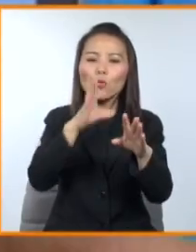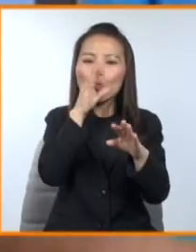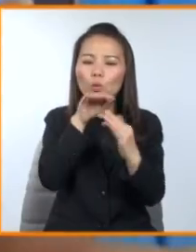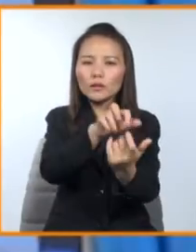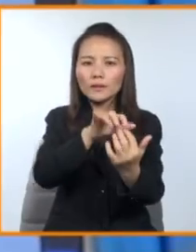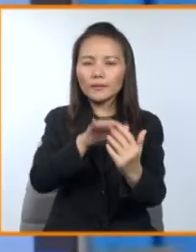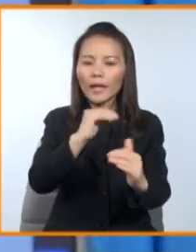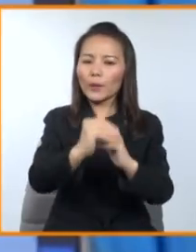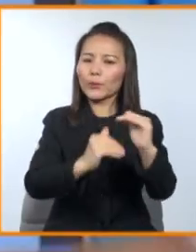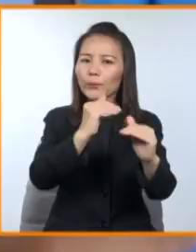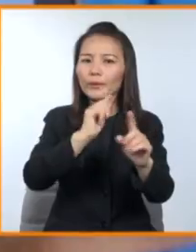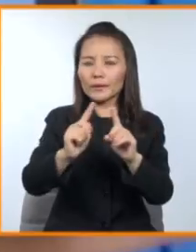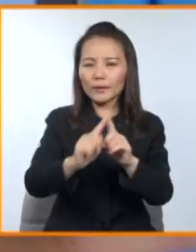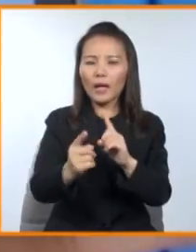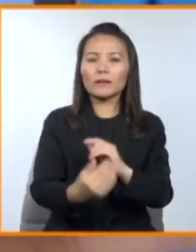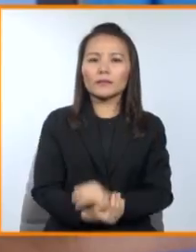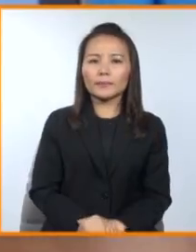และพัฒนาการเรียนรู